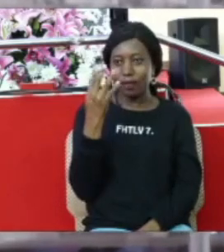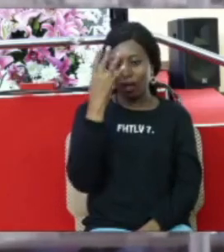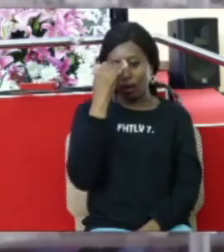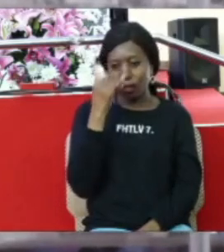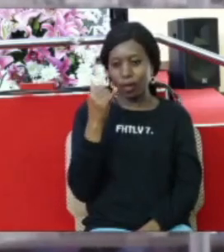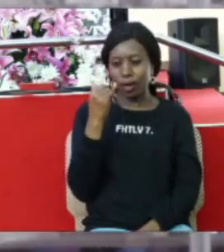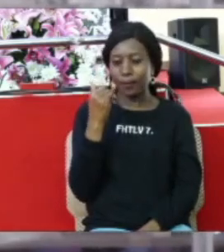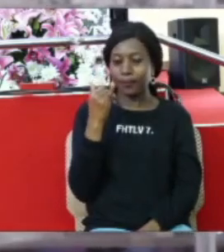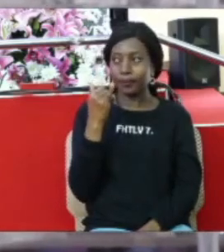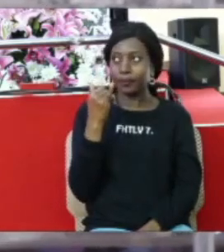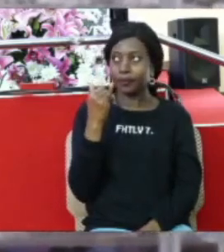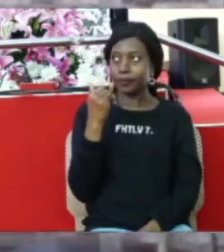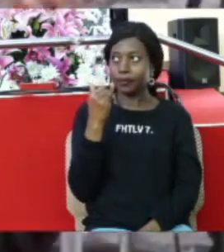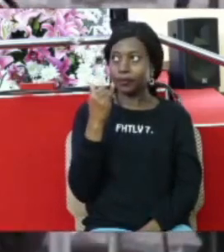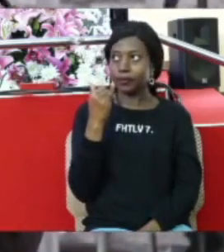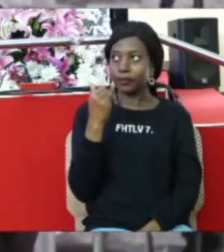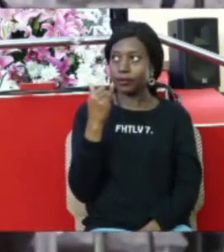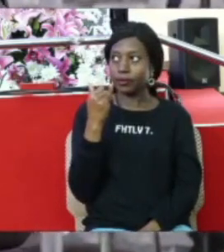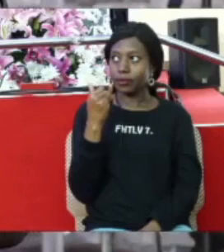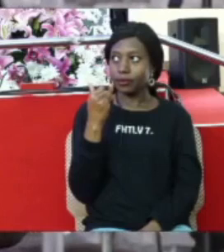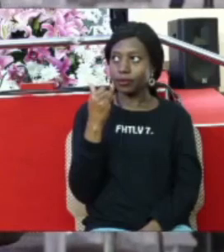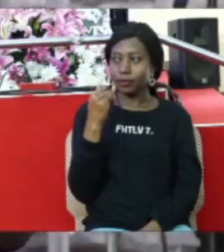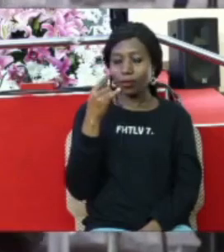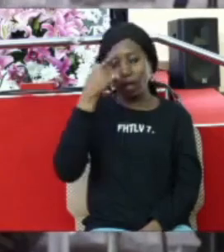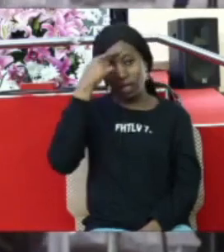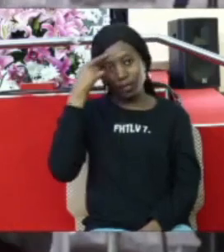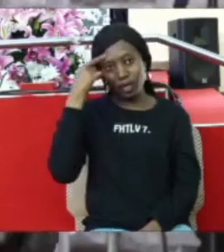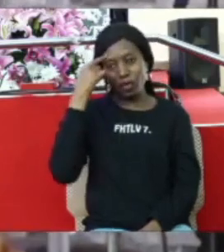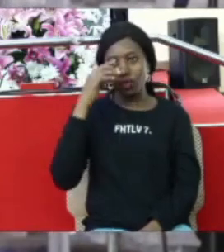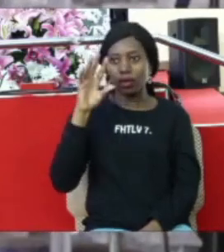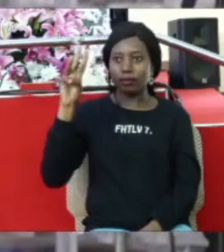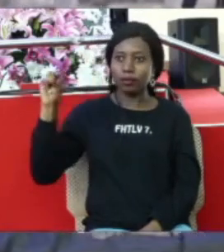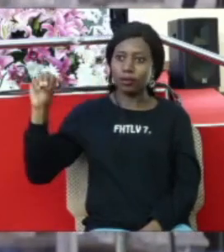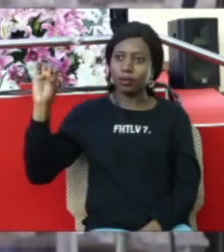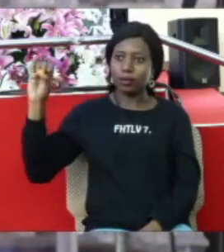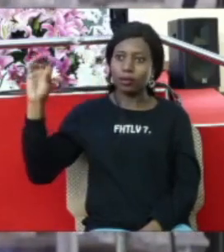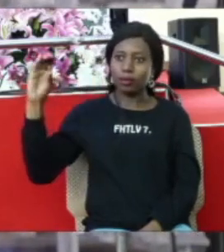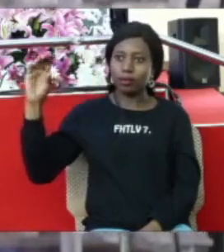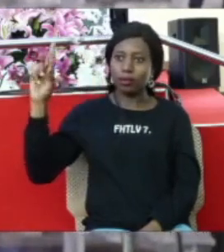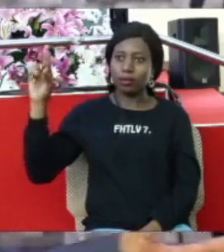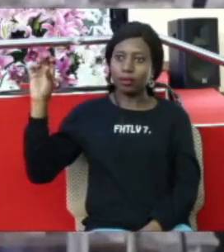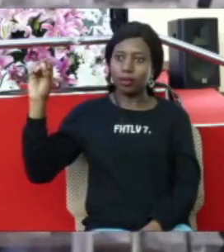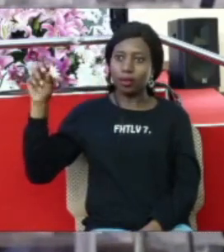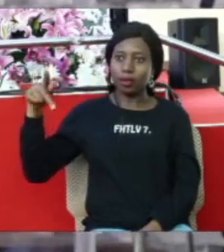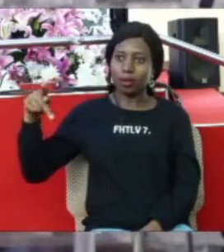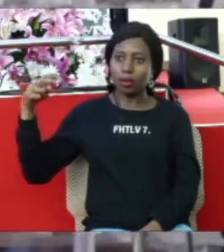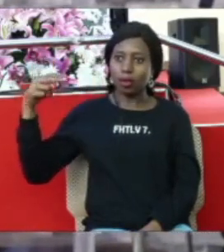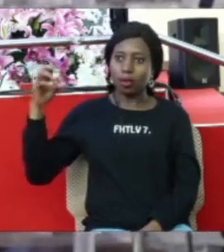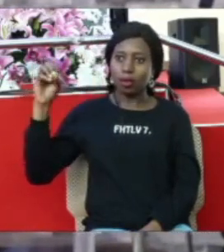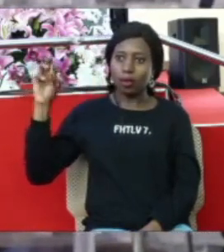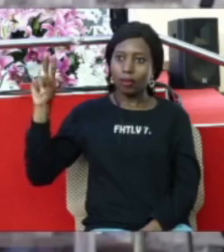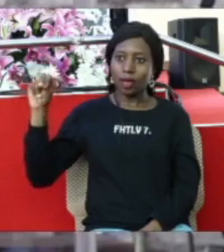Anategemea hizi vitu. Unajua kama ni sisi ni kuweka ile gekero ama makaratasi tuwaje kuhubiri nayo. Yeye akakasirika akasema, let's go